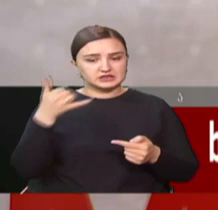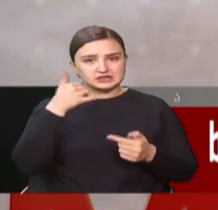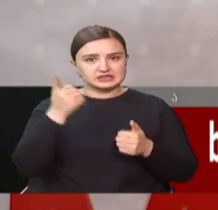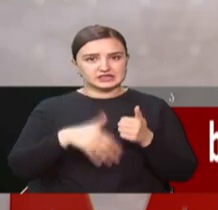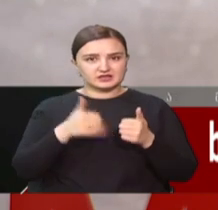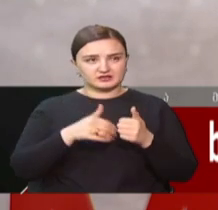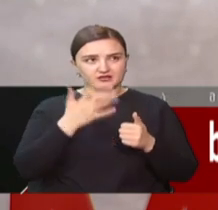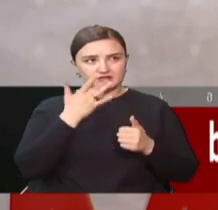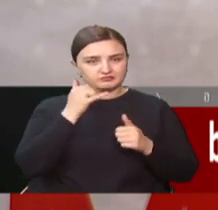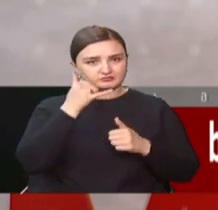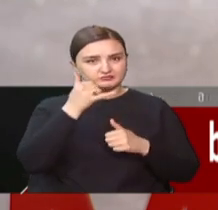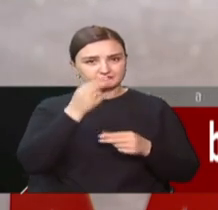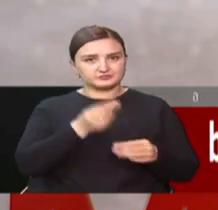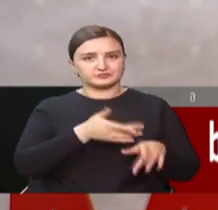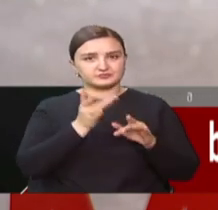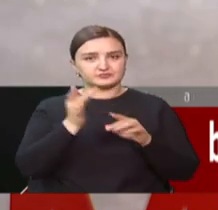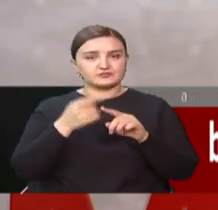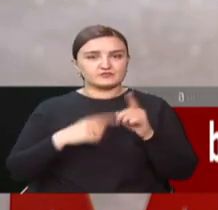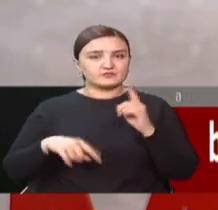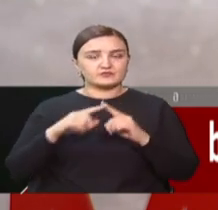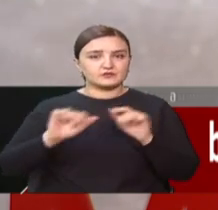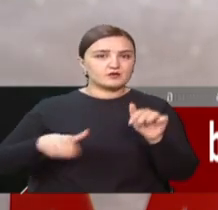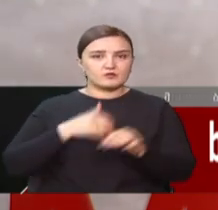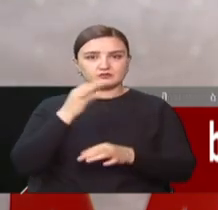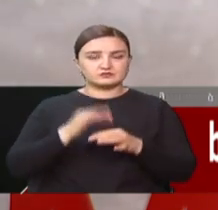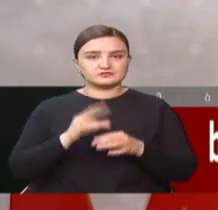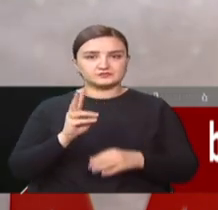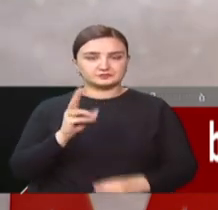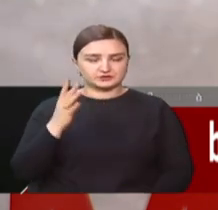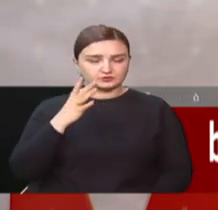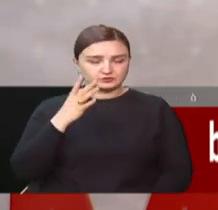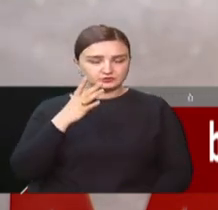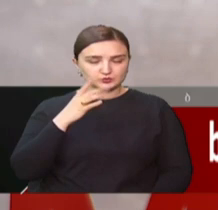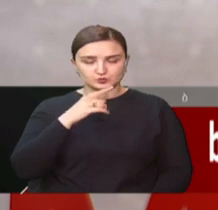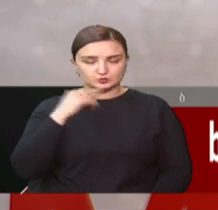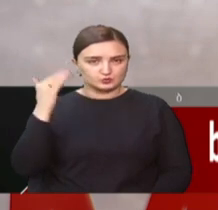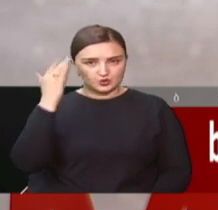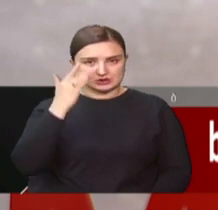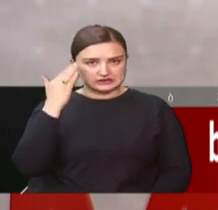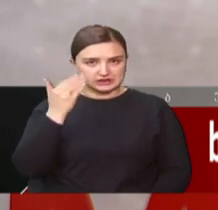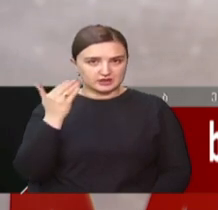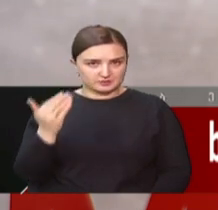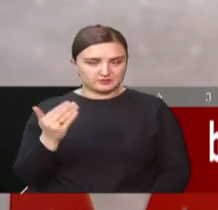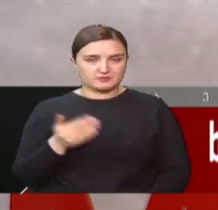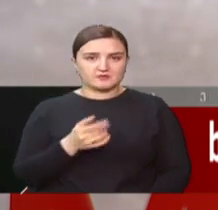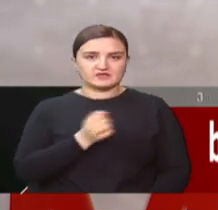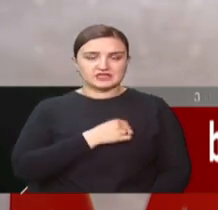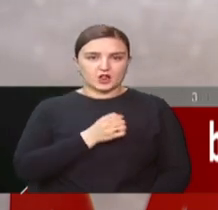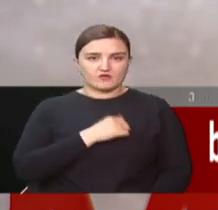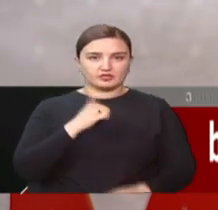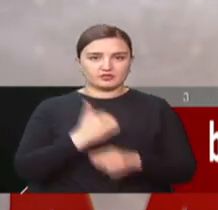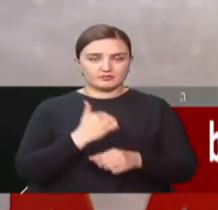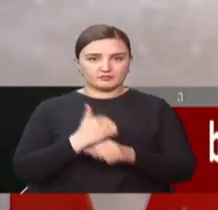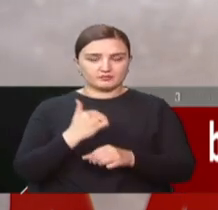საქართველოში დგანან კონკრეტული მინისტრები ქართული ოცნების, ბუდიში რუსული ოცნების, ძალოვნები და ის ხალხი,